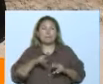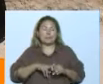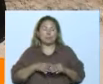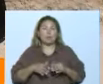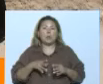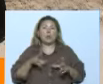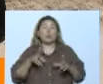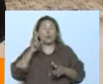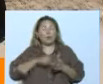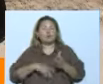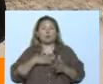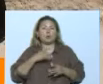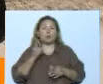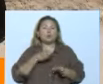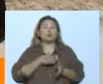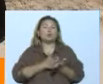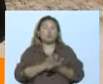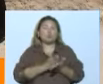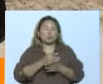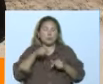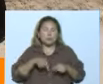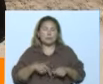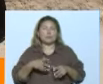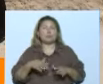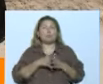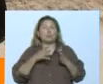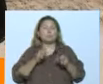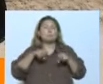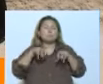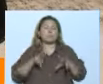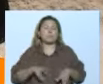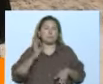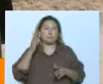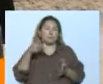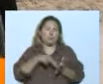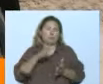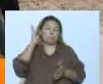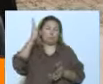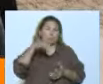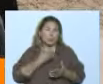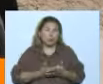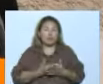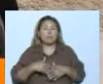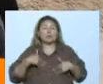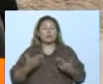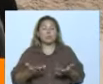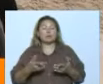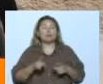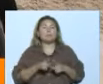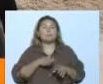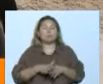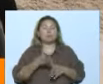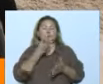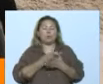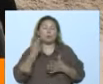велико. Уверена, что мой ребенок, отслужив здесь, станет большим специалистом. Я желаю удачи всем солдатам Национальной гвардии, чтобы они, как и мой сын, исполнили